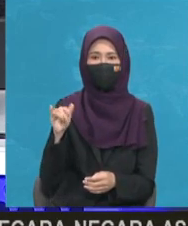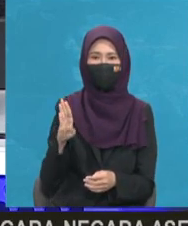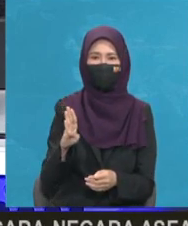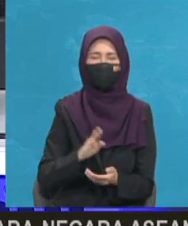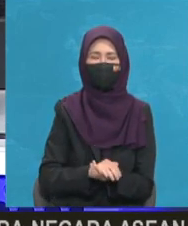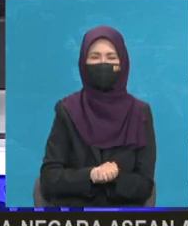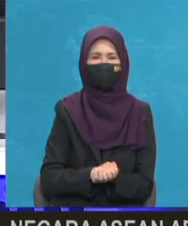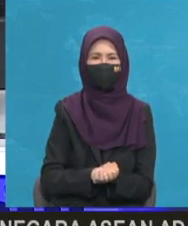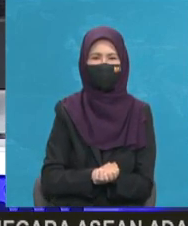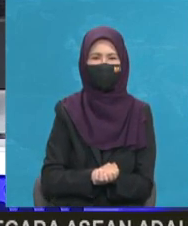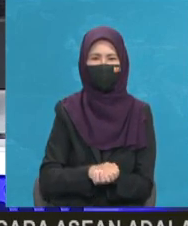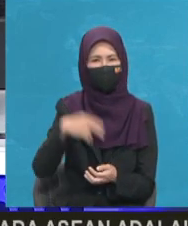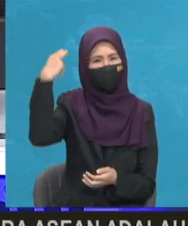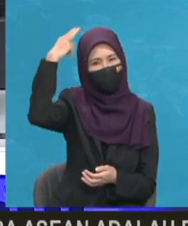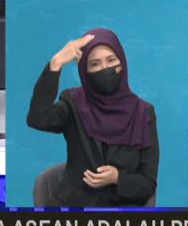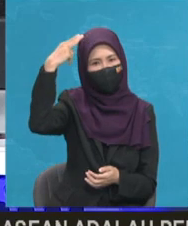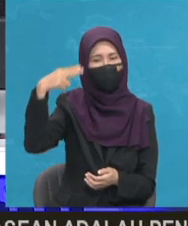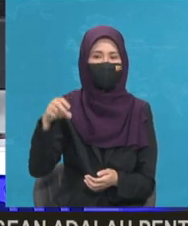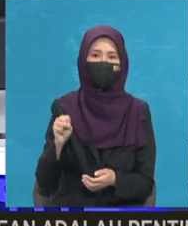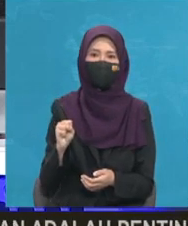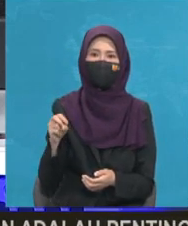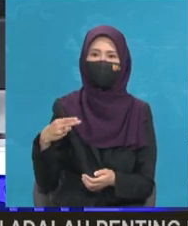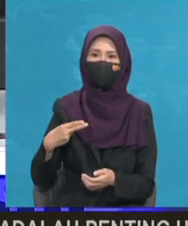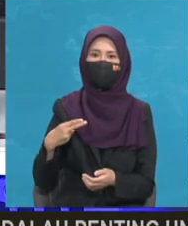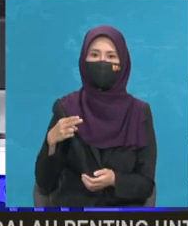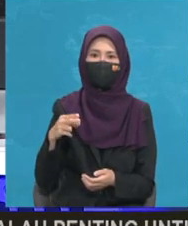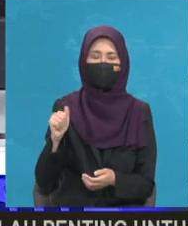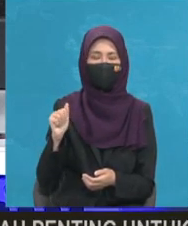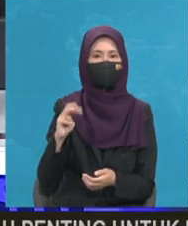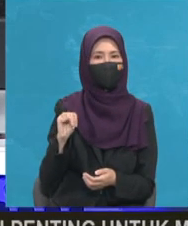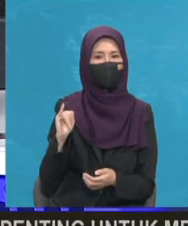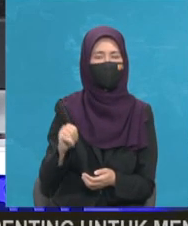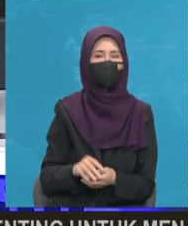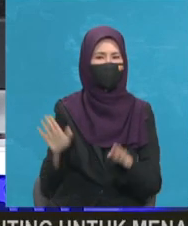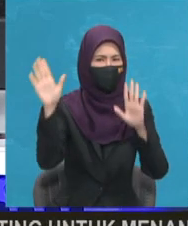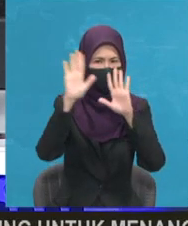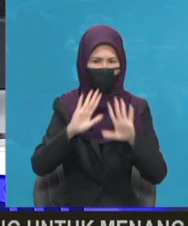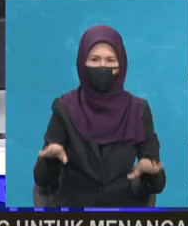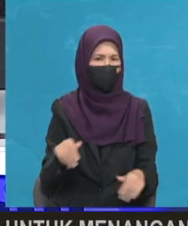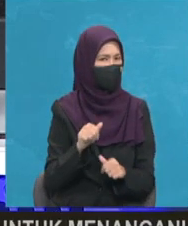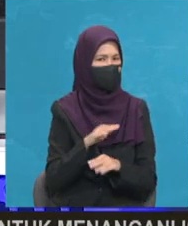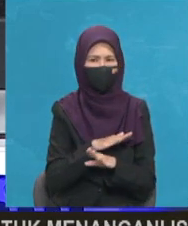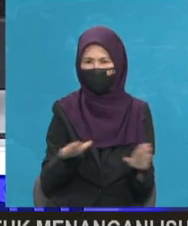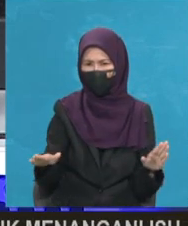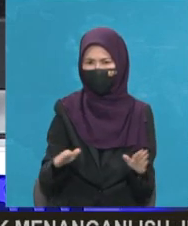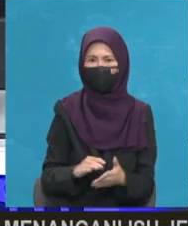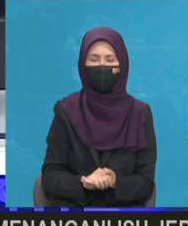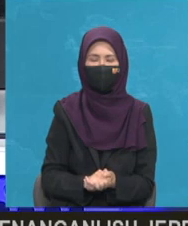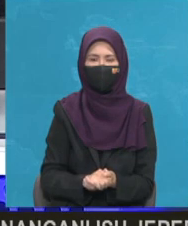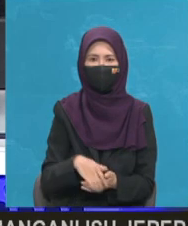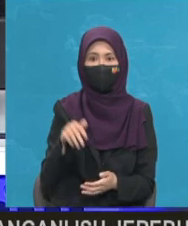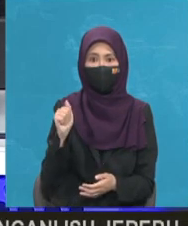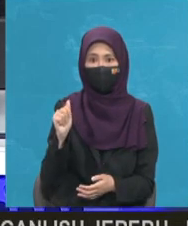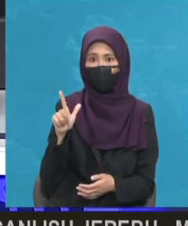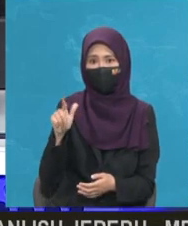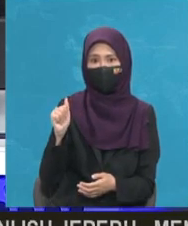Aji Suhaimi Ipin Haji Jafar menteri pembangunan berkata Asian tidak boleh bergantung kepada alam sebagai cari bagi